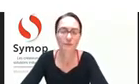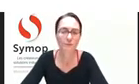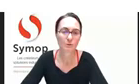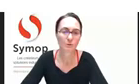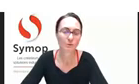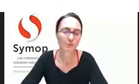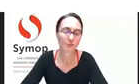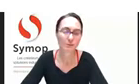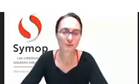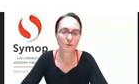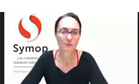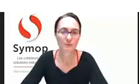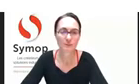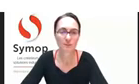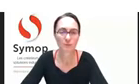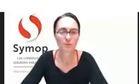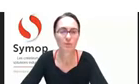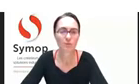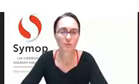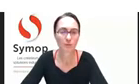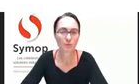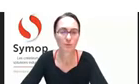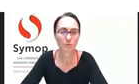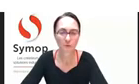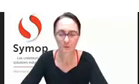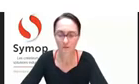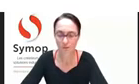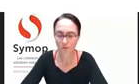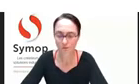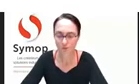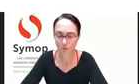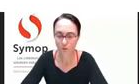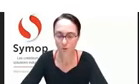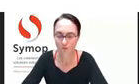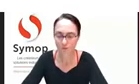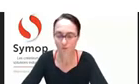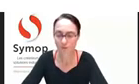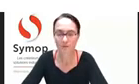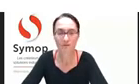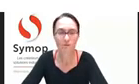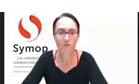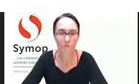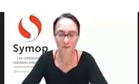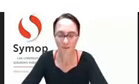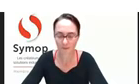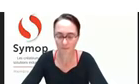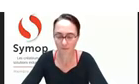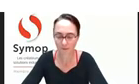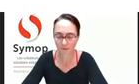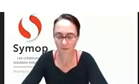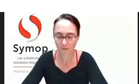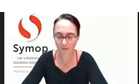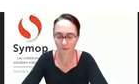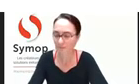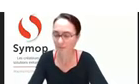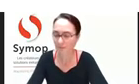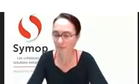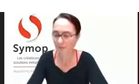pourrons également, si cela vous intéresse, rentrer un peu plus dans les détails lors d'un prochain webinaire dans ce cycle.